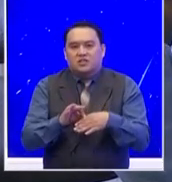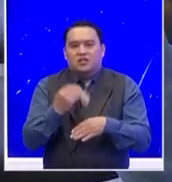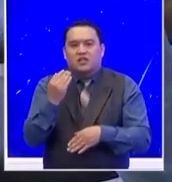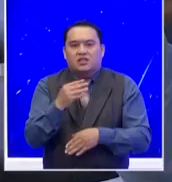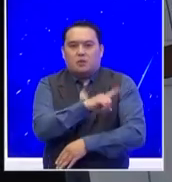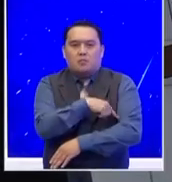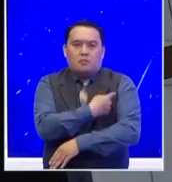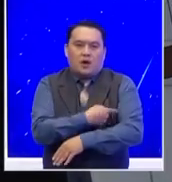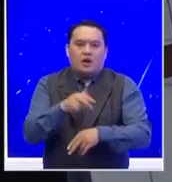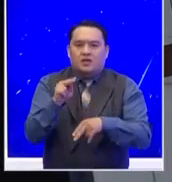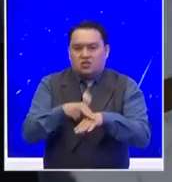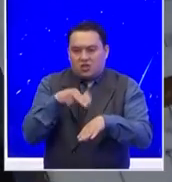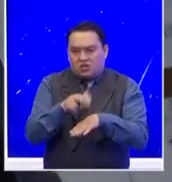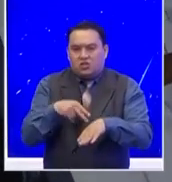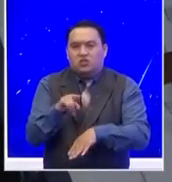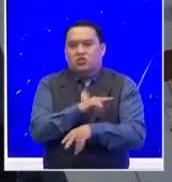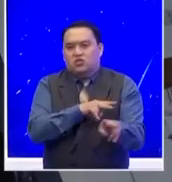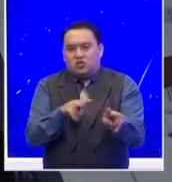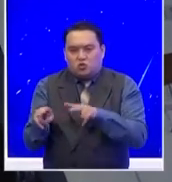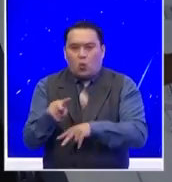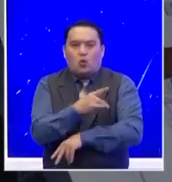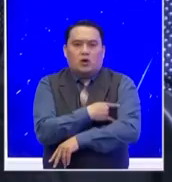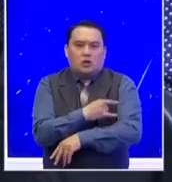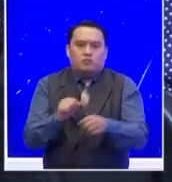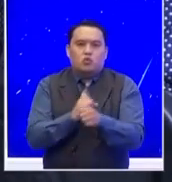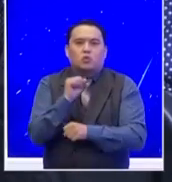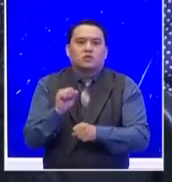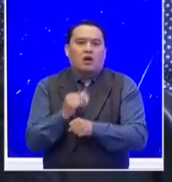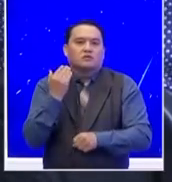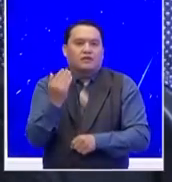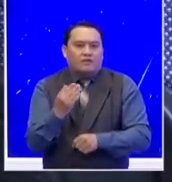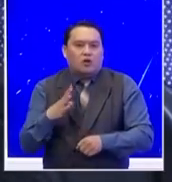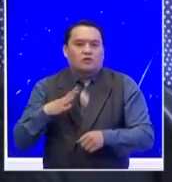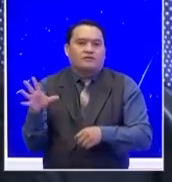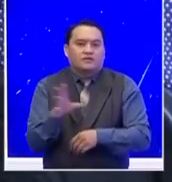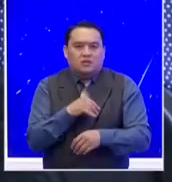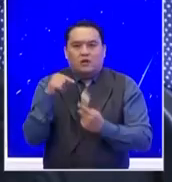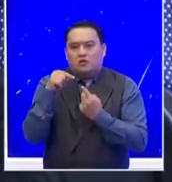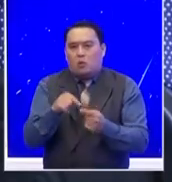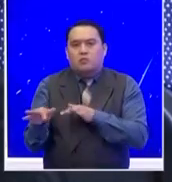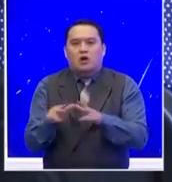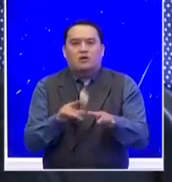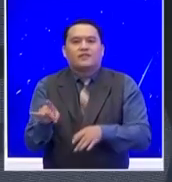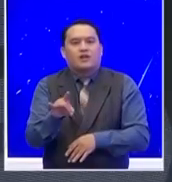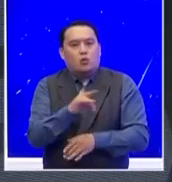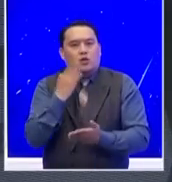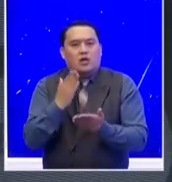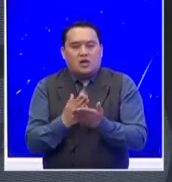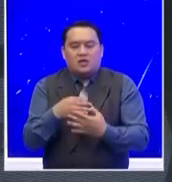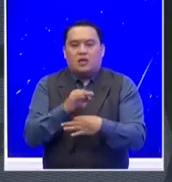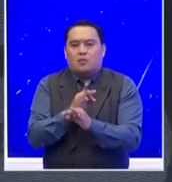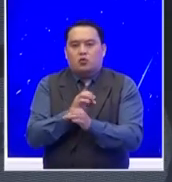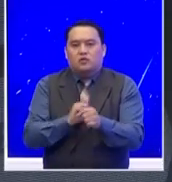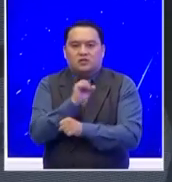и полицейские, и медики, дежурящие на карантинах и блокпостах. Для проведения всех соответствующих процедур в регионе развернуто